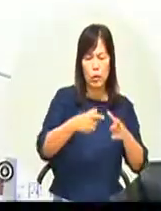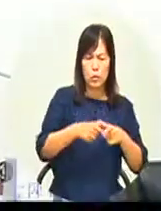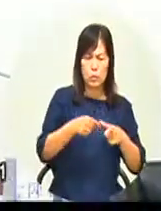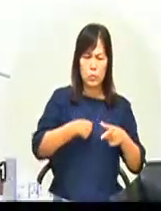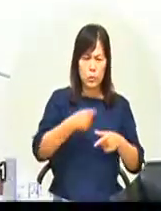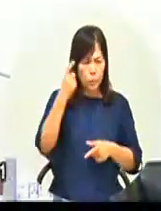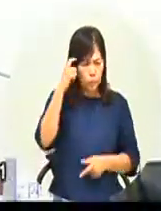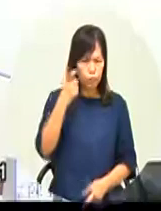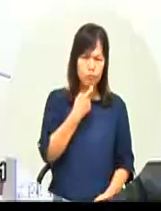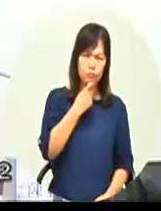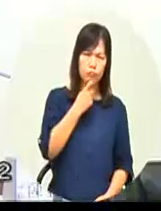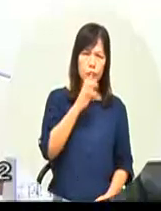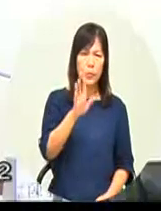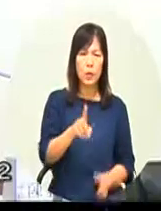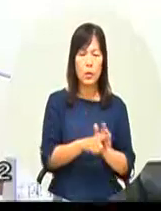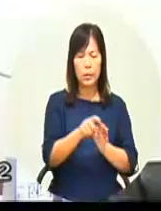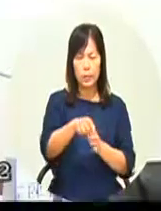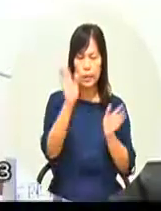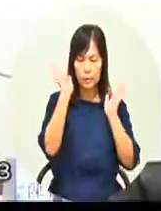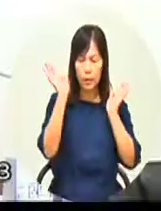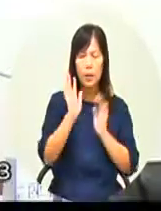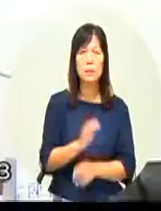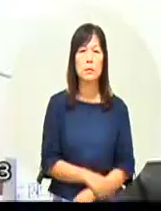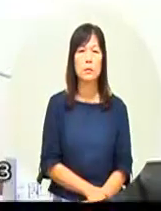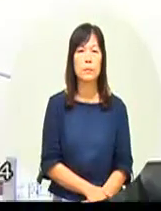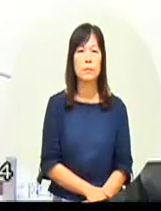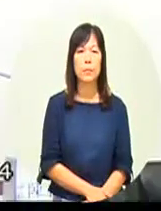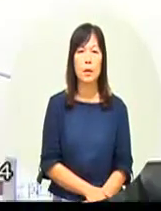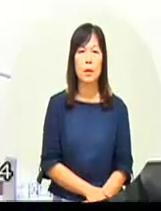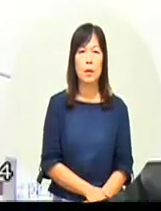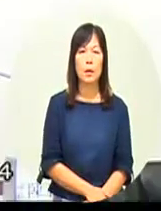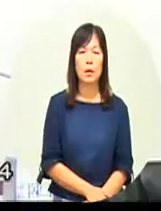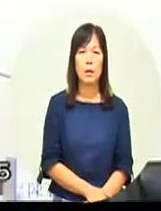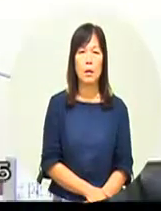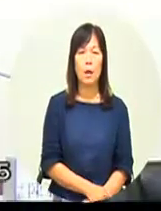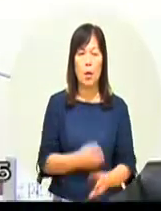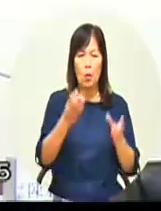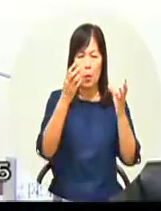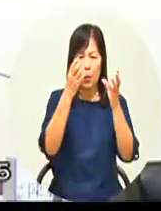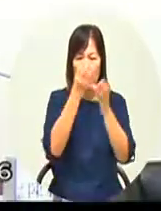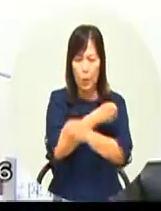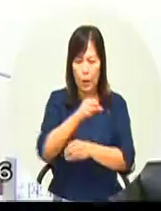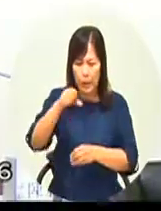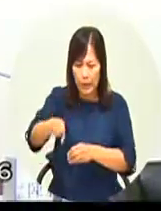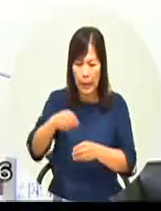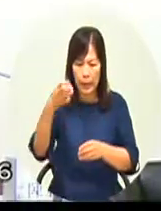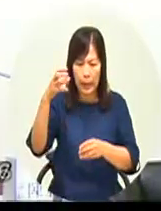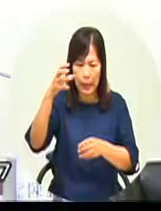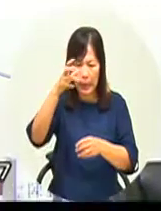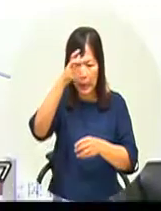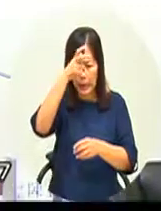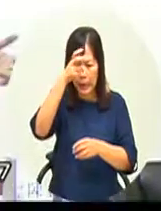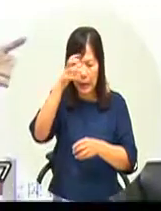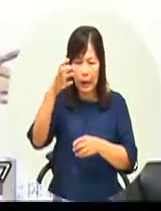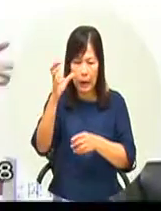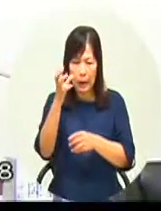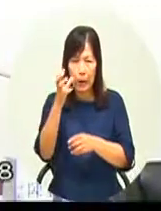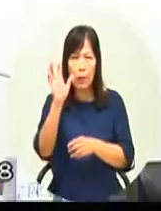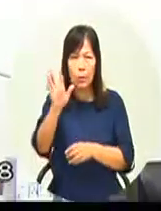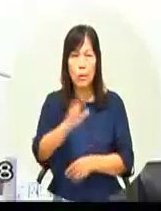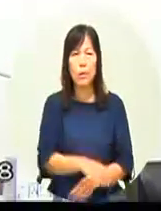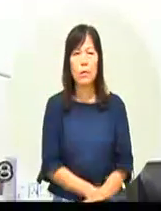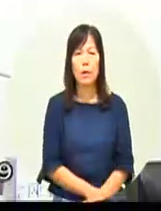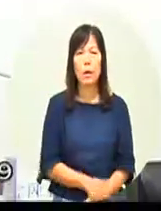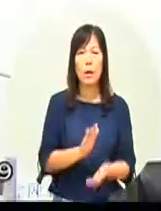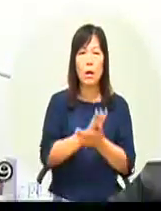是说那个有一个小朋友他去触按了一个那个警铃嘛，这个警铃就是后